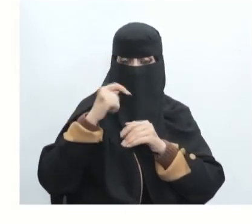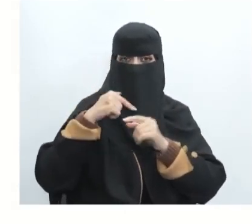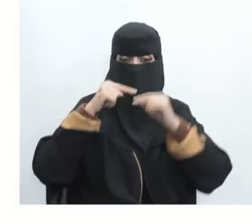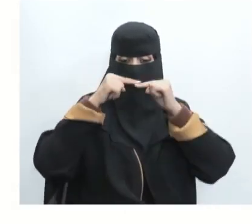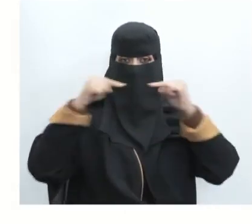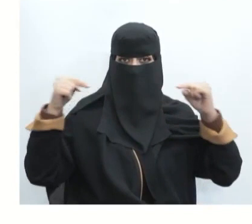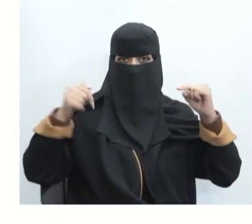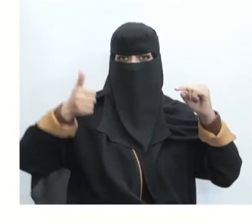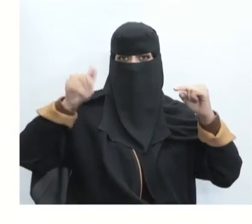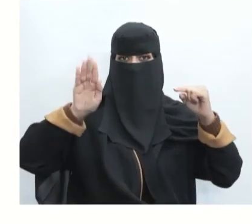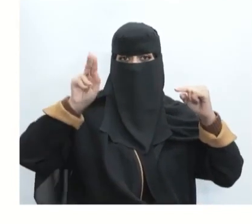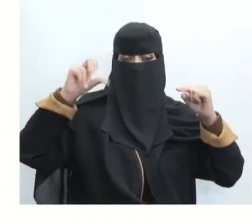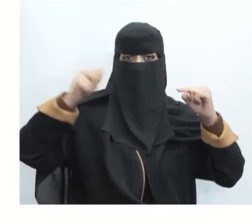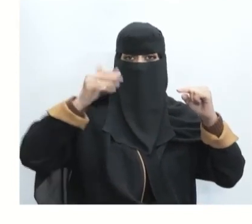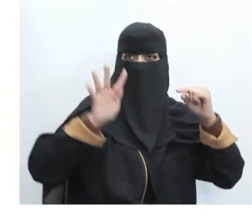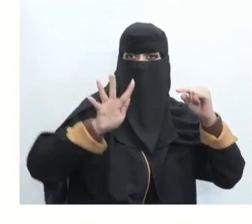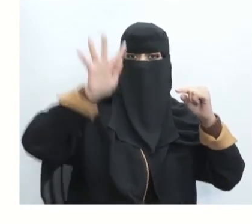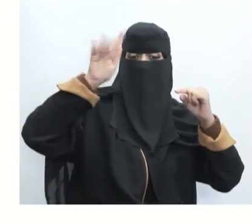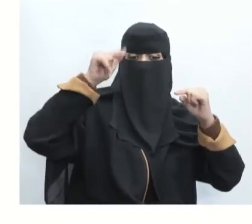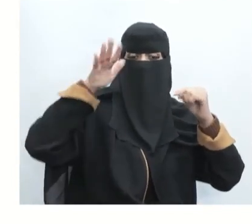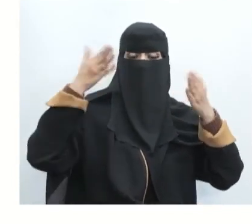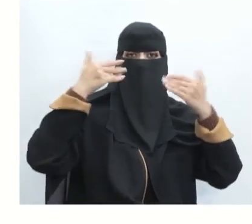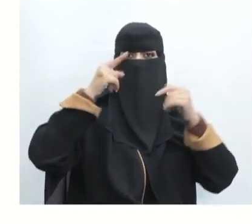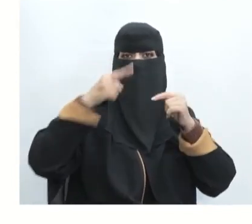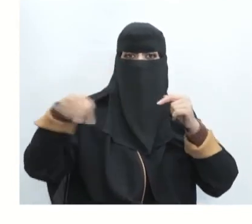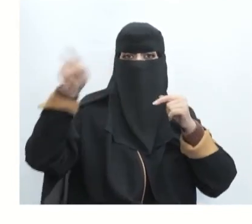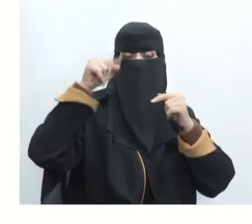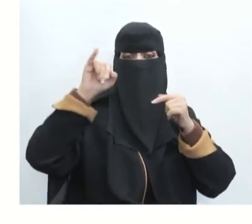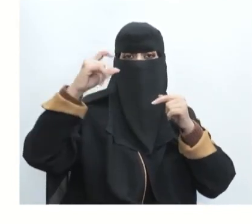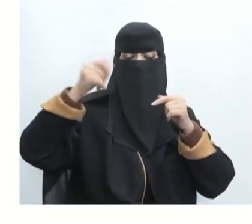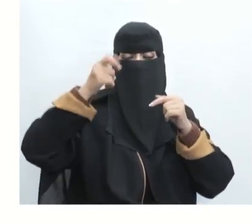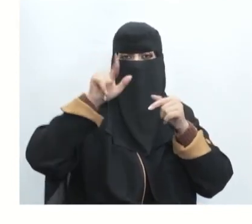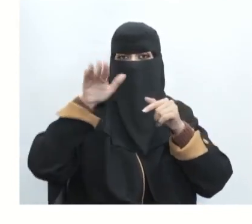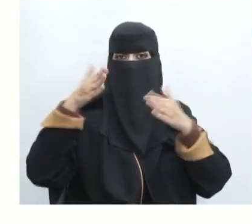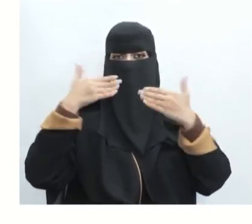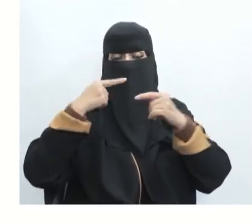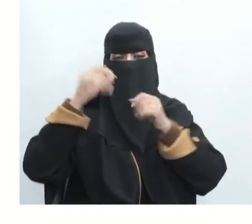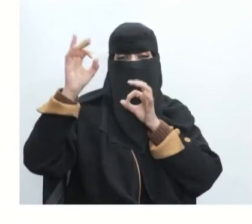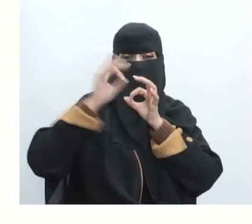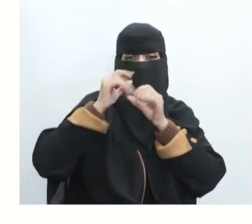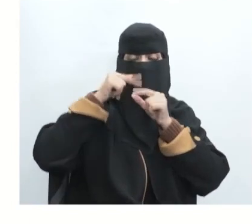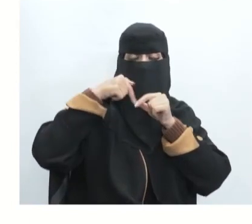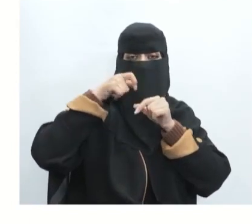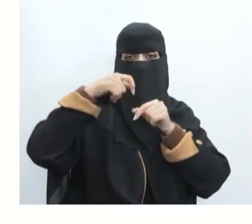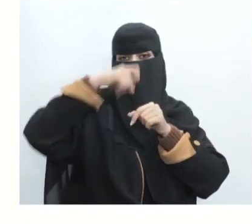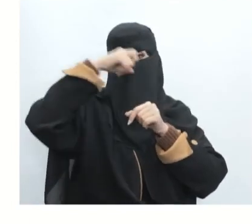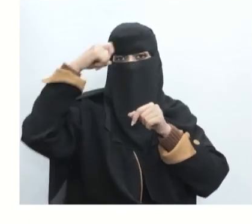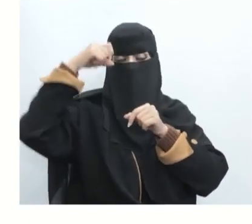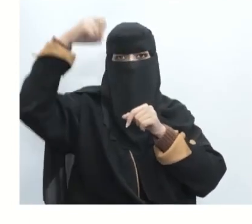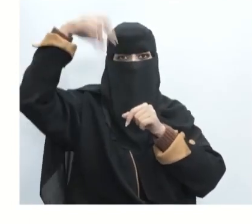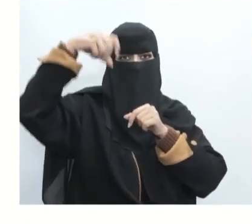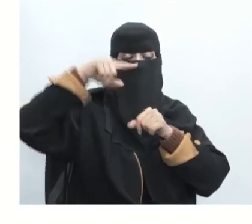استوائي وفي الشمال هو مناخ مداري المناخ الاستوائي حار ممطر طوال العام